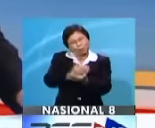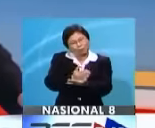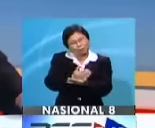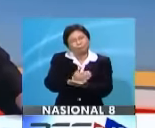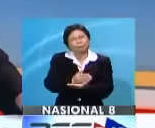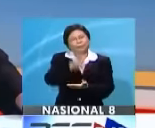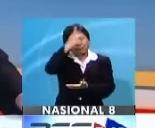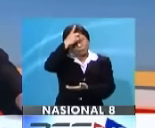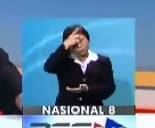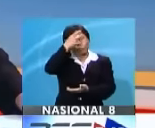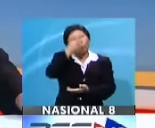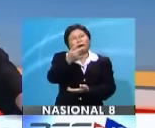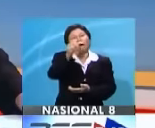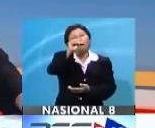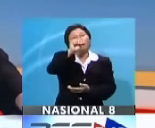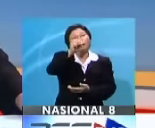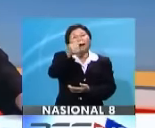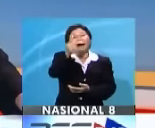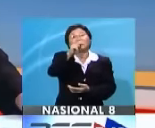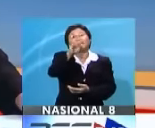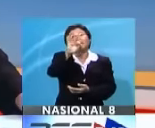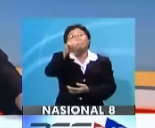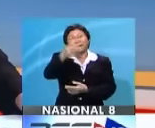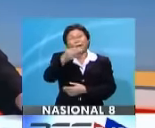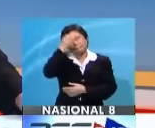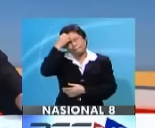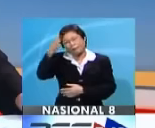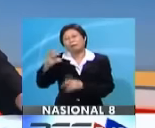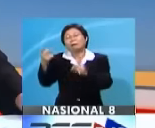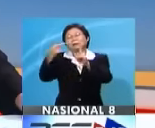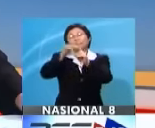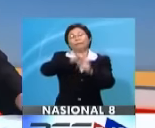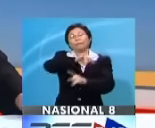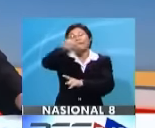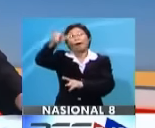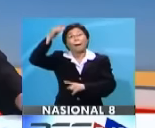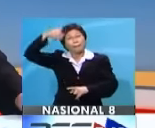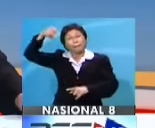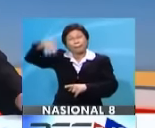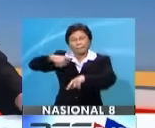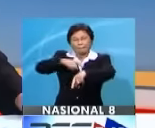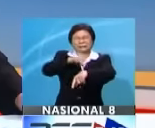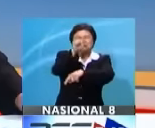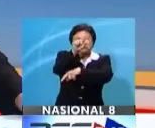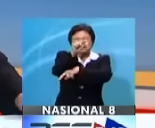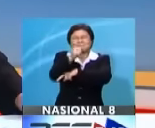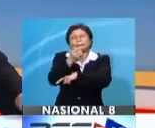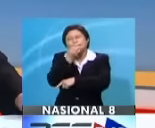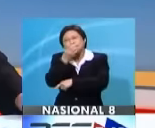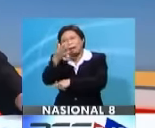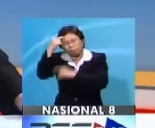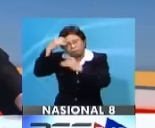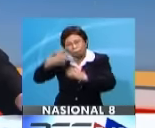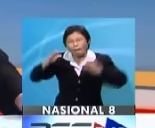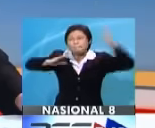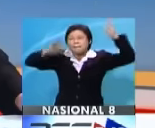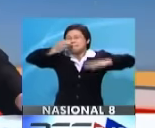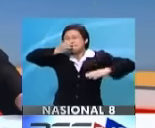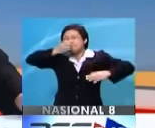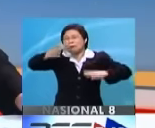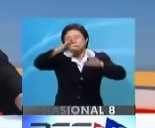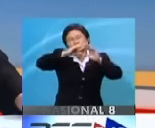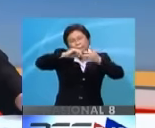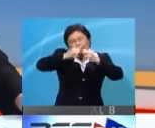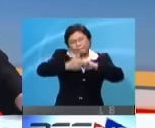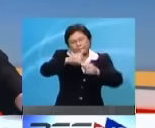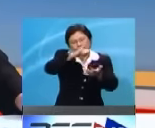Datuk Sri Hanifah dalam pada itu memaklumkan beliau akan ke Myanmar dalam jangka masa terdekat bagi menyatakan pendirian Malaysia dalam